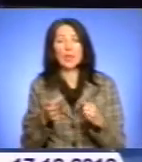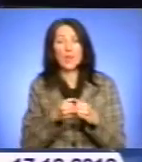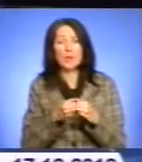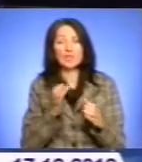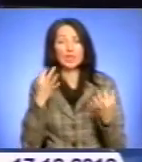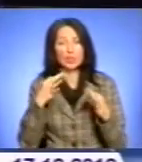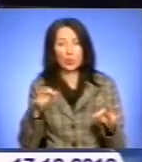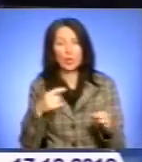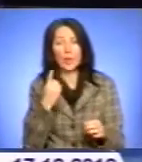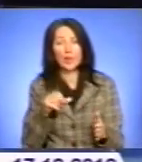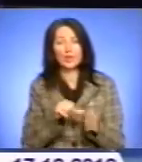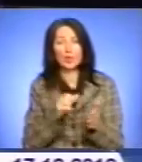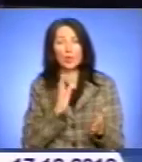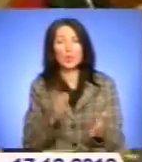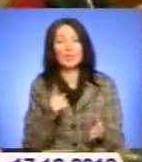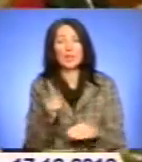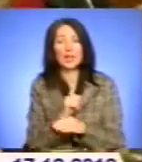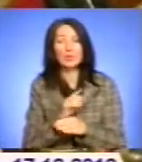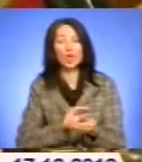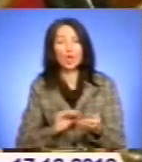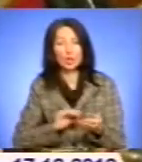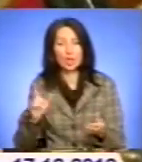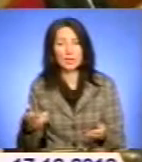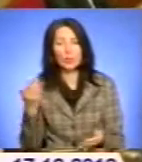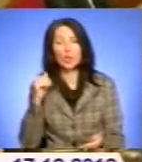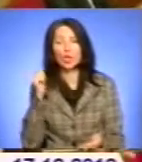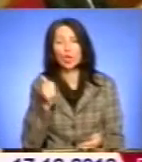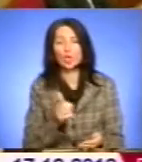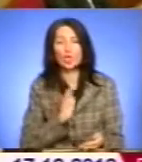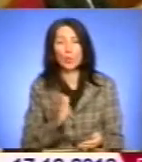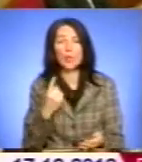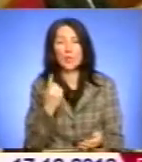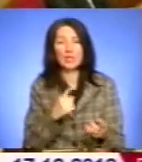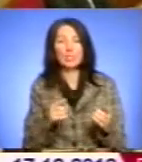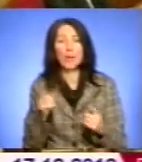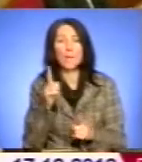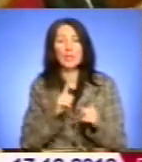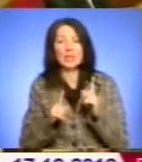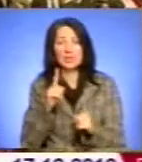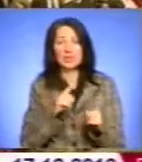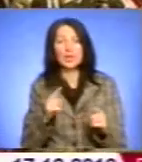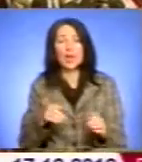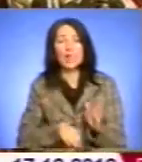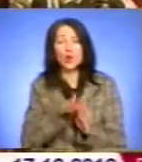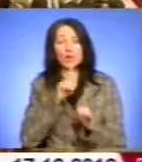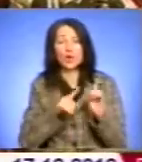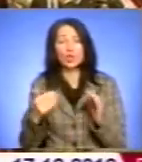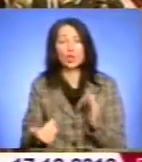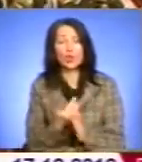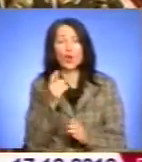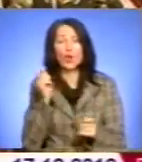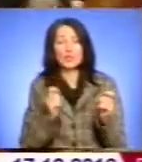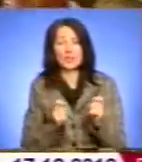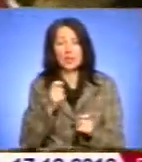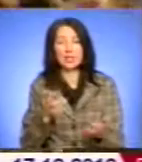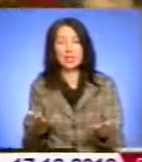відвідувачами стали тернопільські журналісти. Минулого тижня відбулися перші пленарні засідання Верховної Ради нового скликання. Яскраво показали